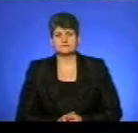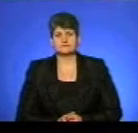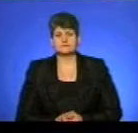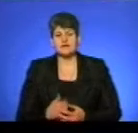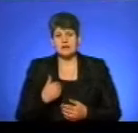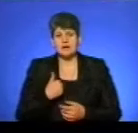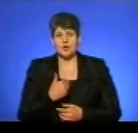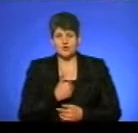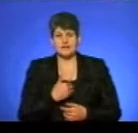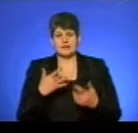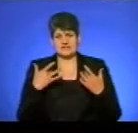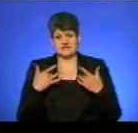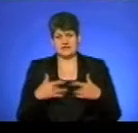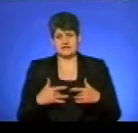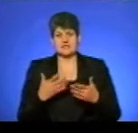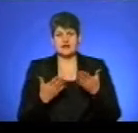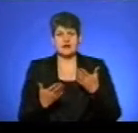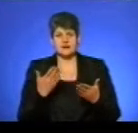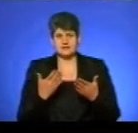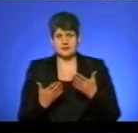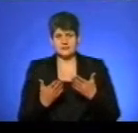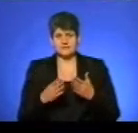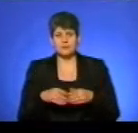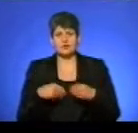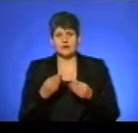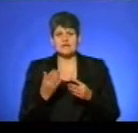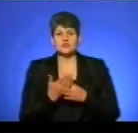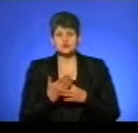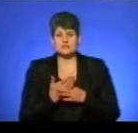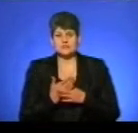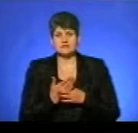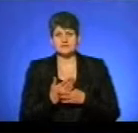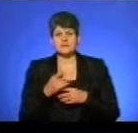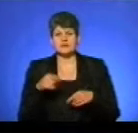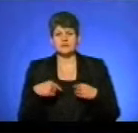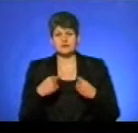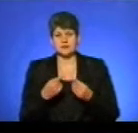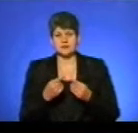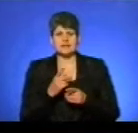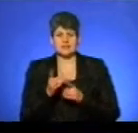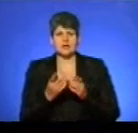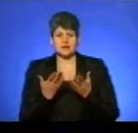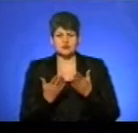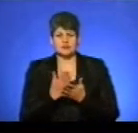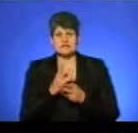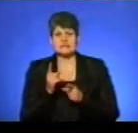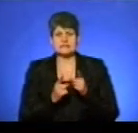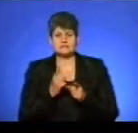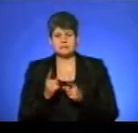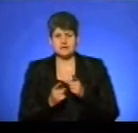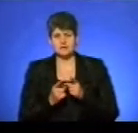Я хотіла звільнитися, але ж ми як подавали субсидію, там як у разі щось якісь зміни, то